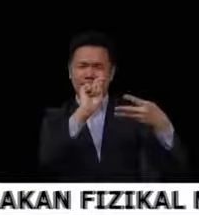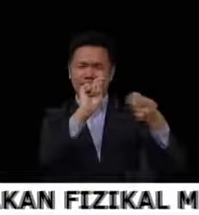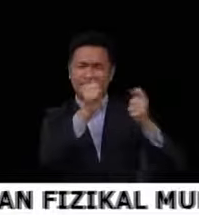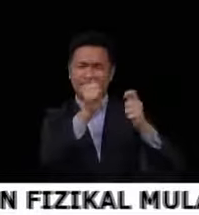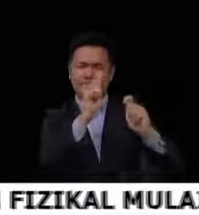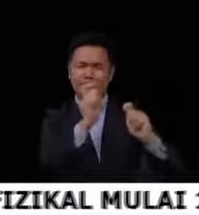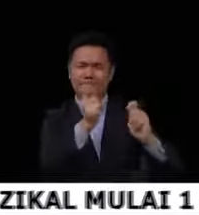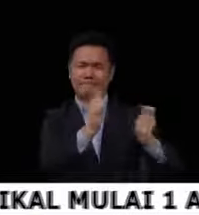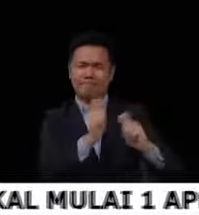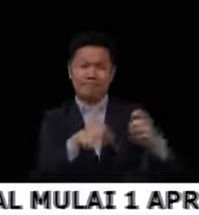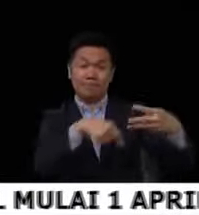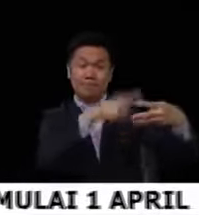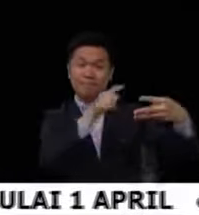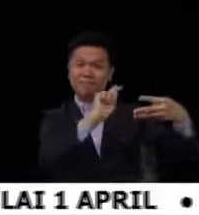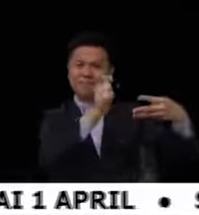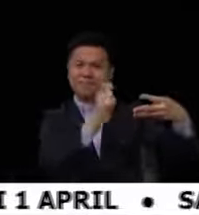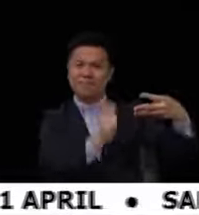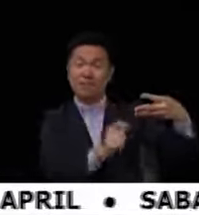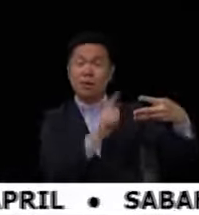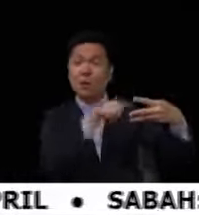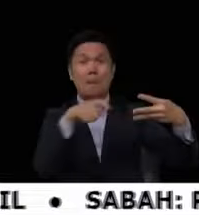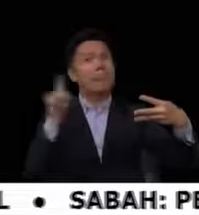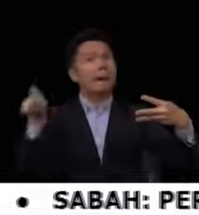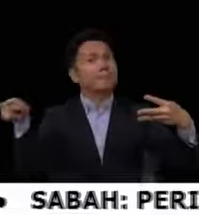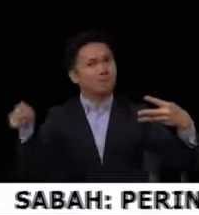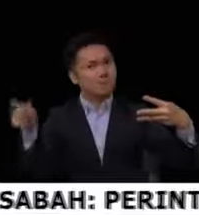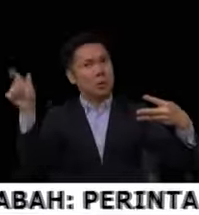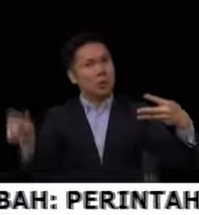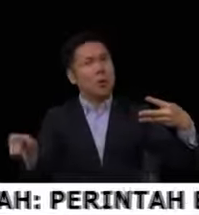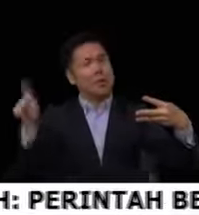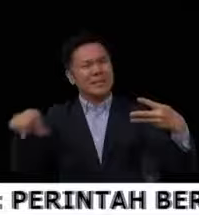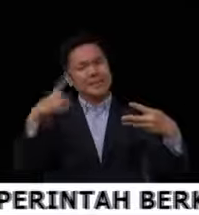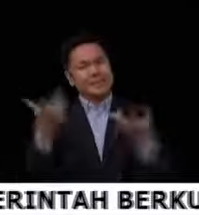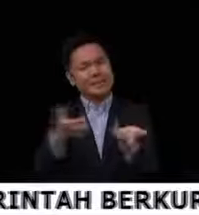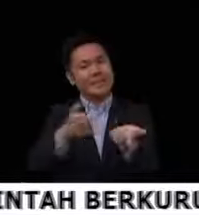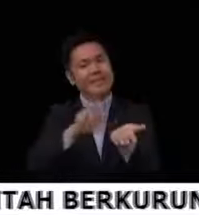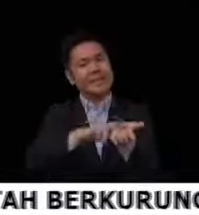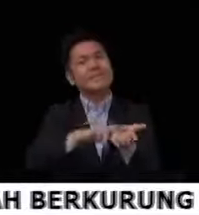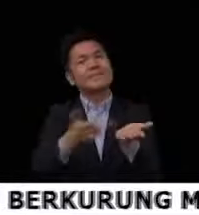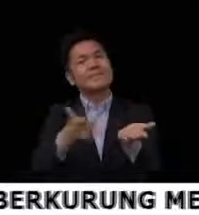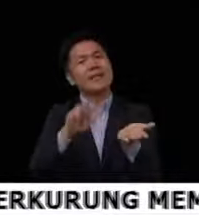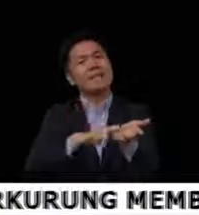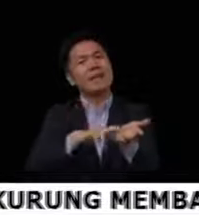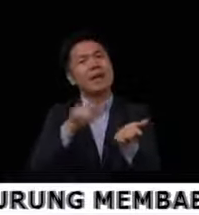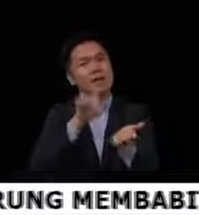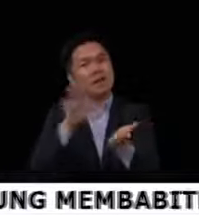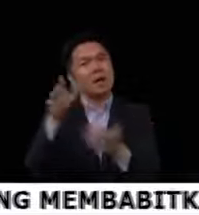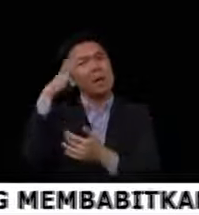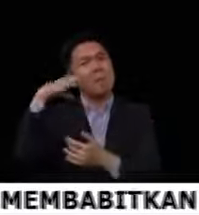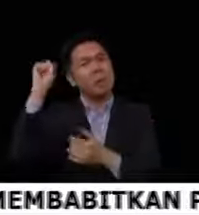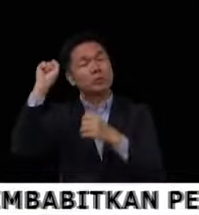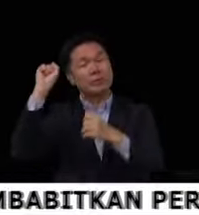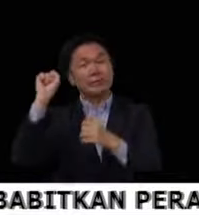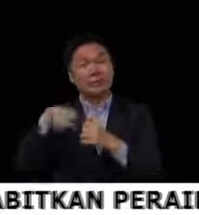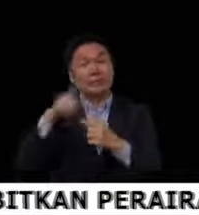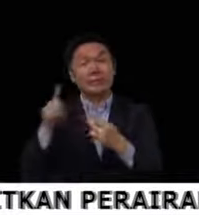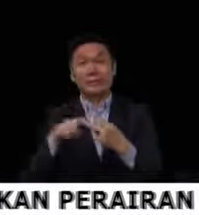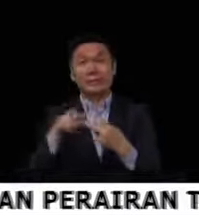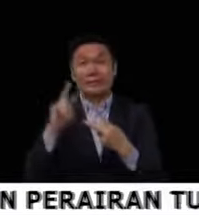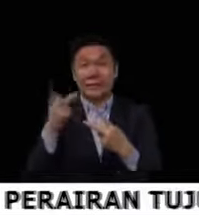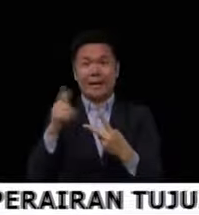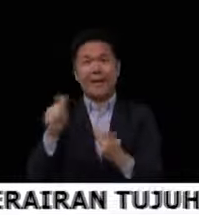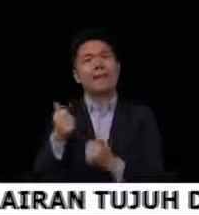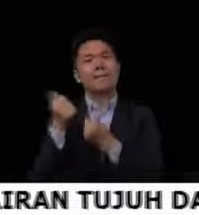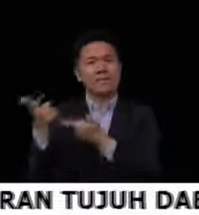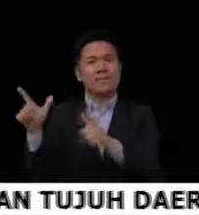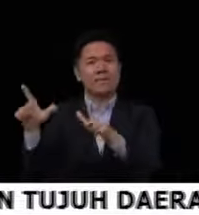mereka boleh dikatakan mesti mendaftar melalui majikan dan Najib dengan kelulusan itu nanti mereka akan